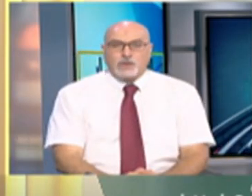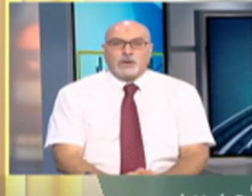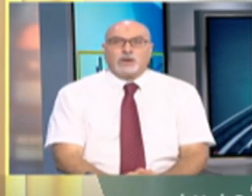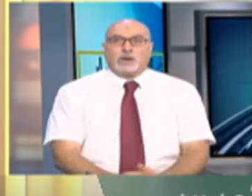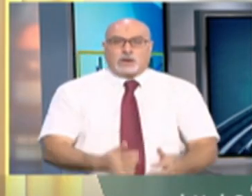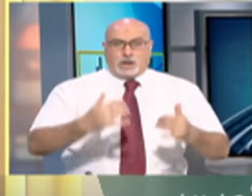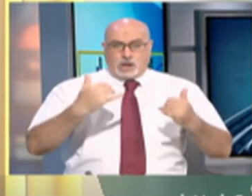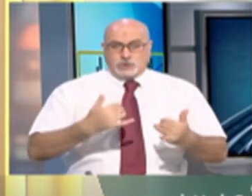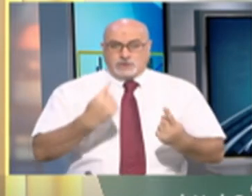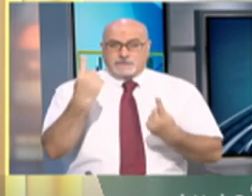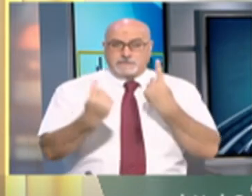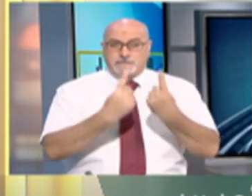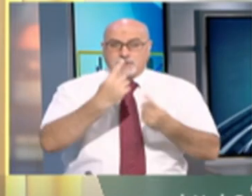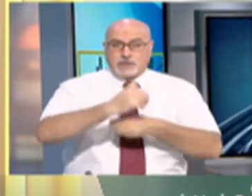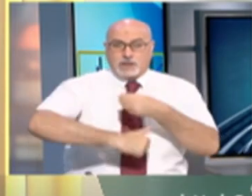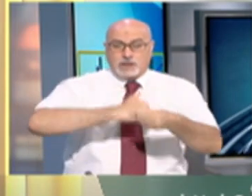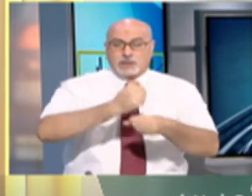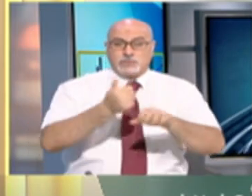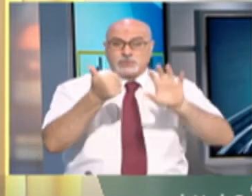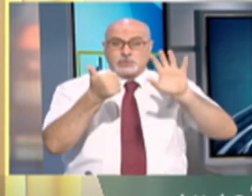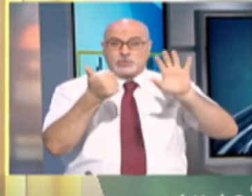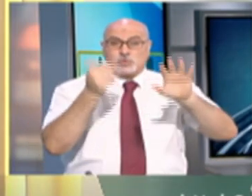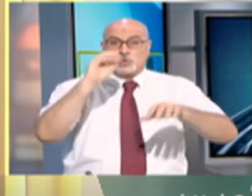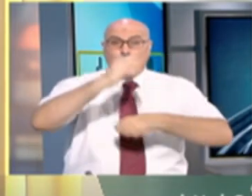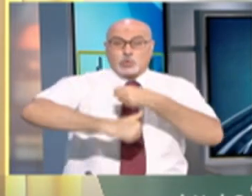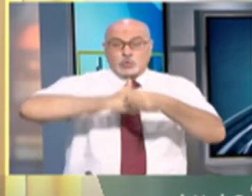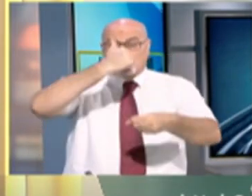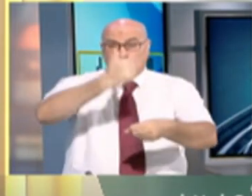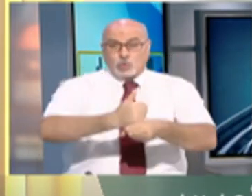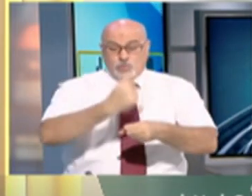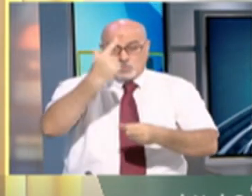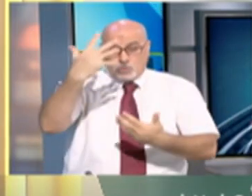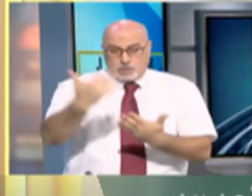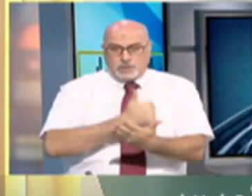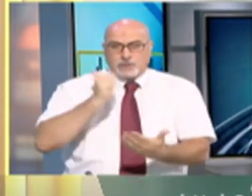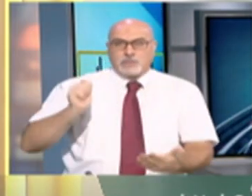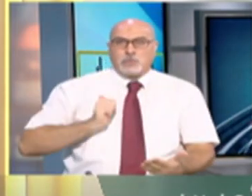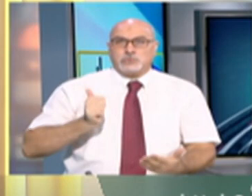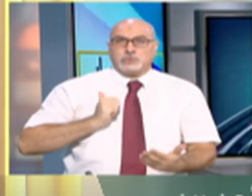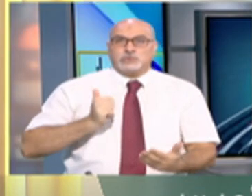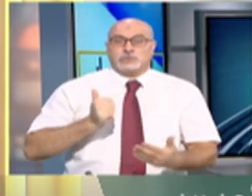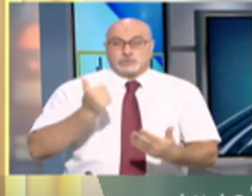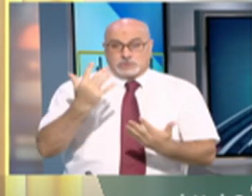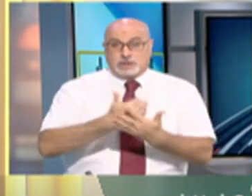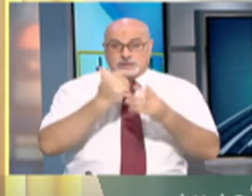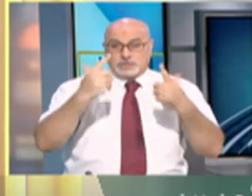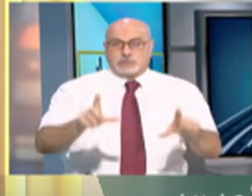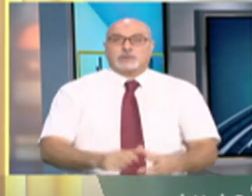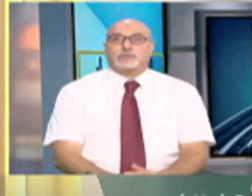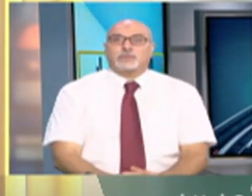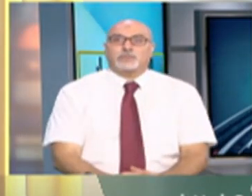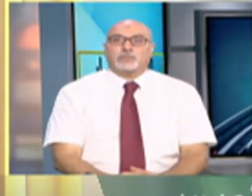العام بالذكرى 60 لاسترجاع استقلالها الوطني وسيادتها